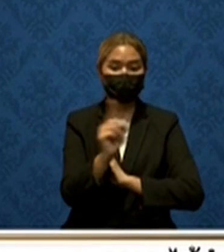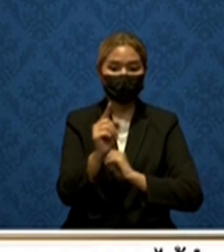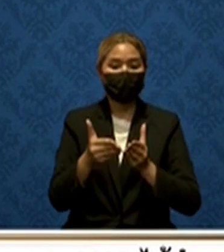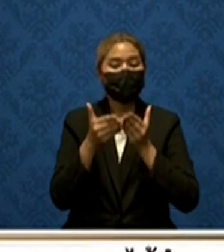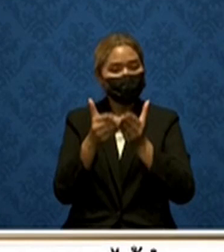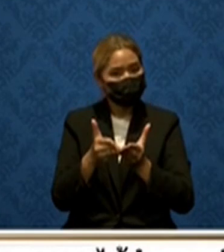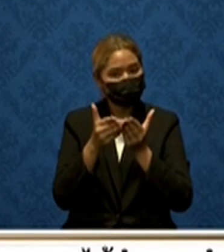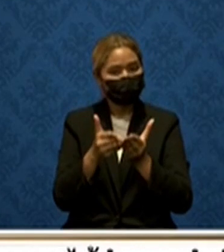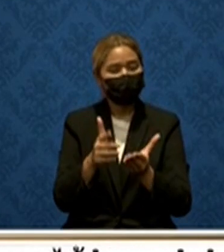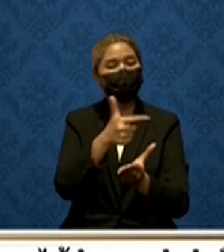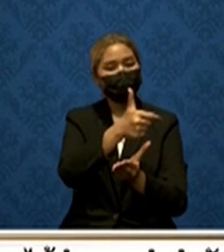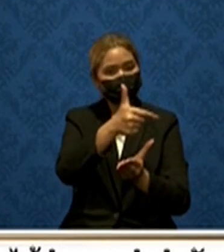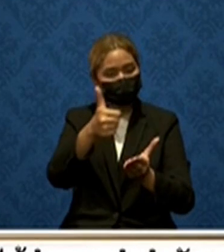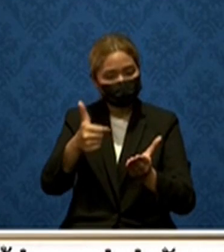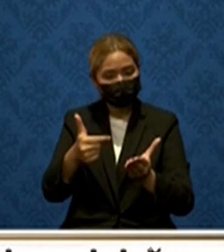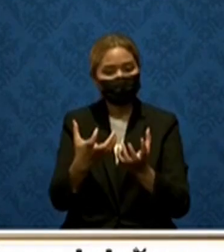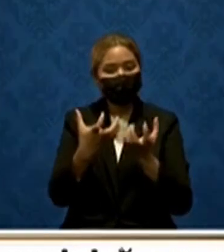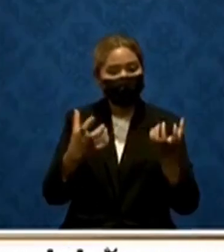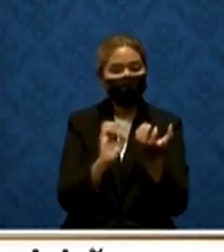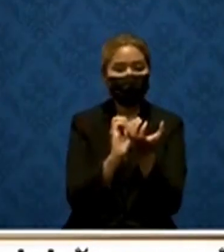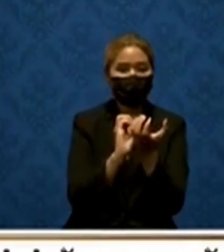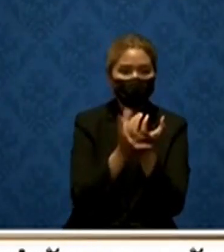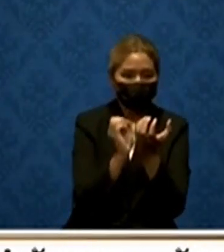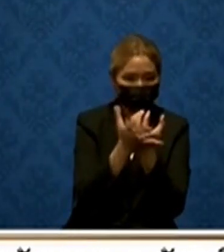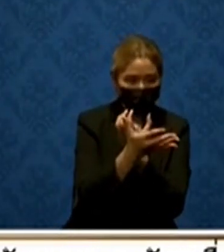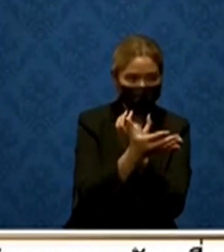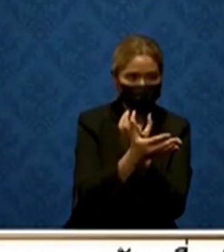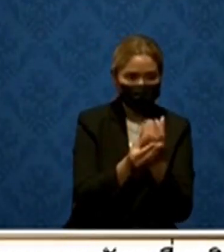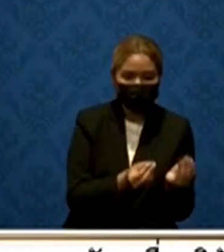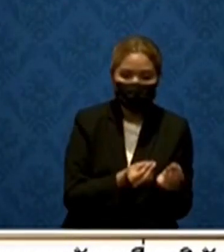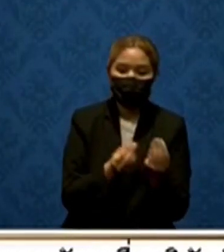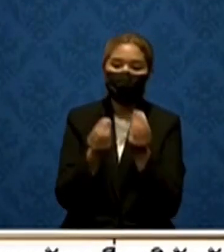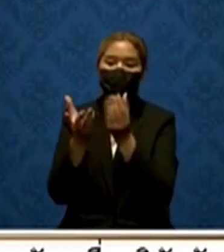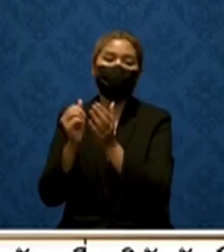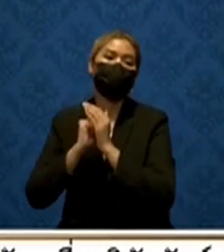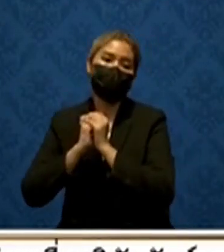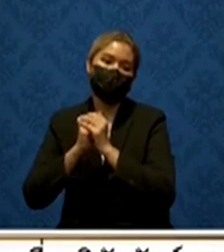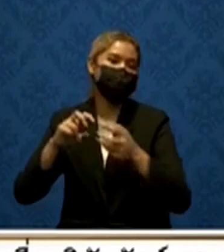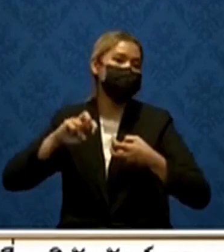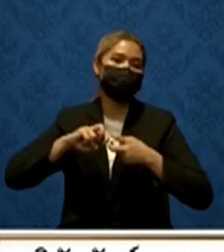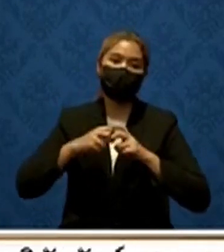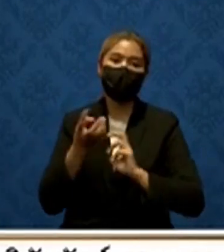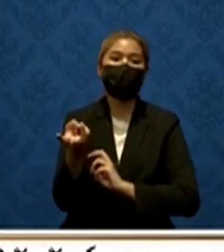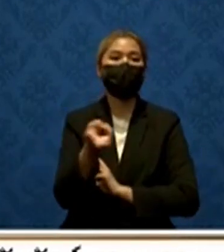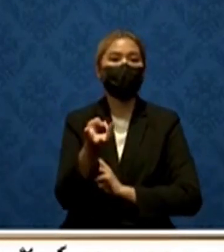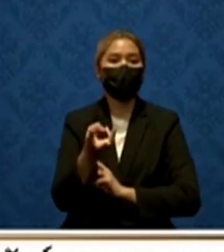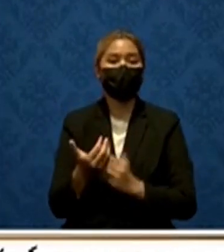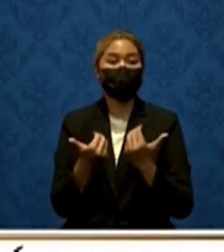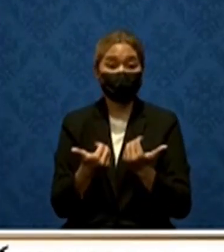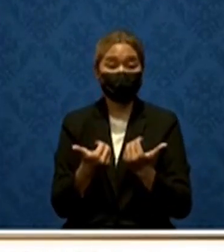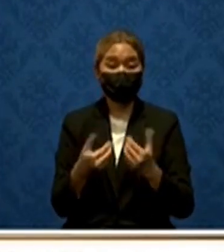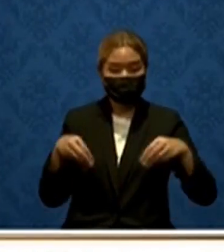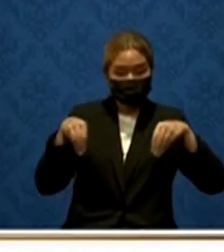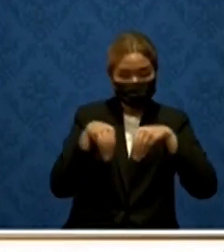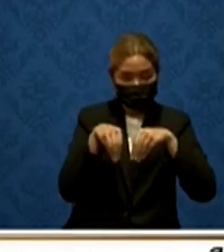ได้ผลดีมากครับปีนี้ผลไม้ส่งออกไทยไปจีนเกืบจะเรีกวาปัญหาน้อยมากแล้วนี่จะหมดหอดูแล้ครับแล